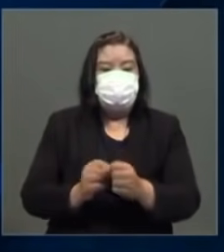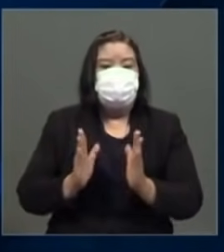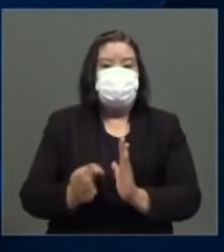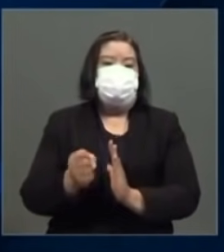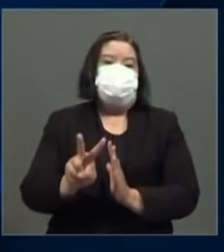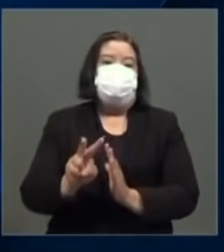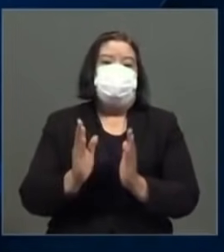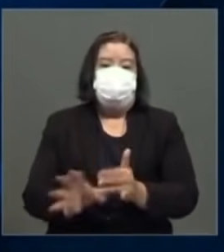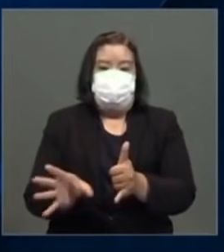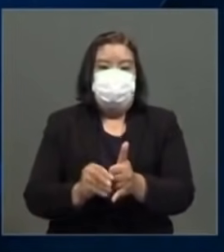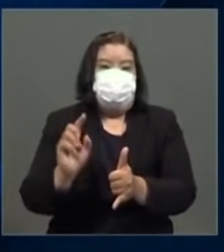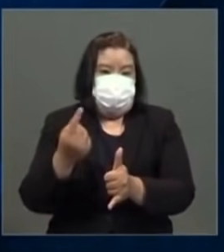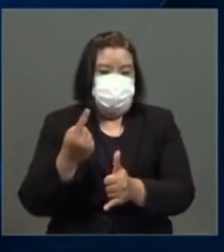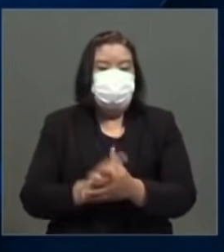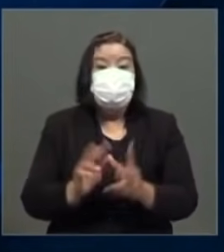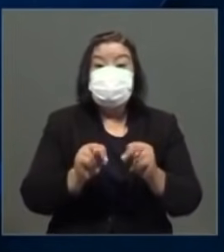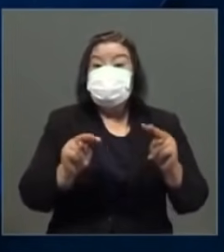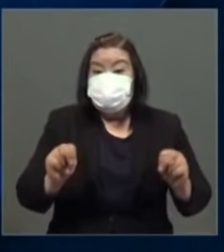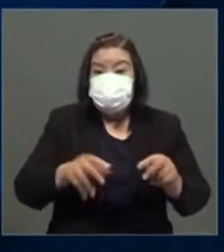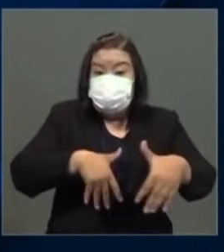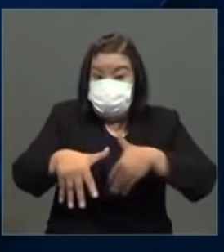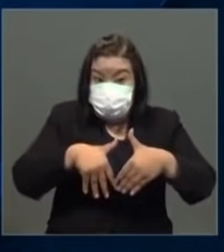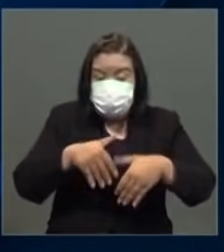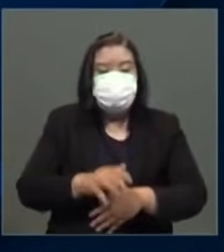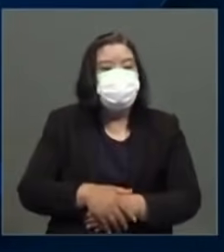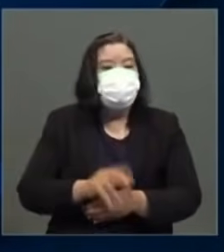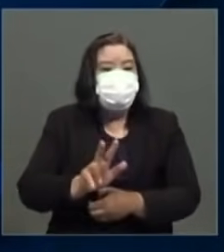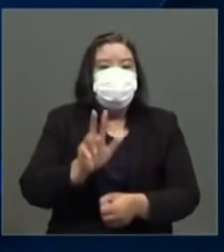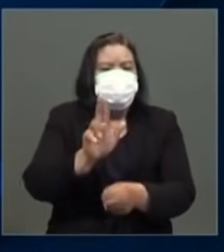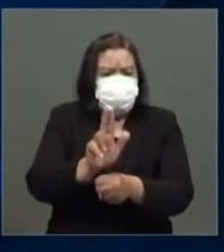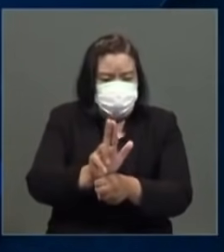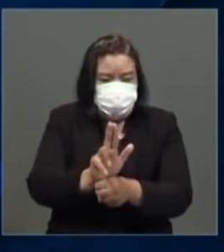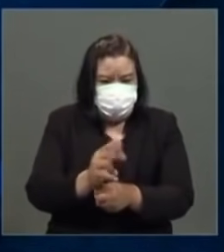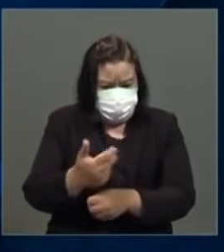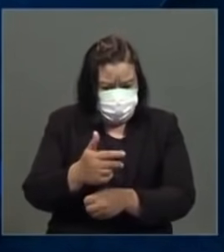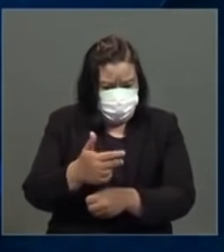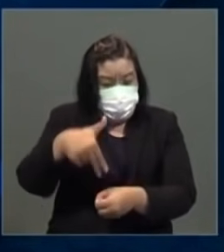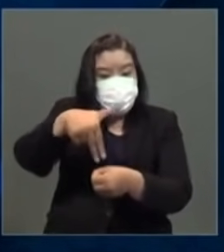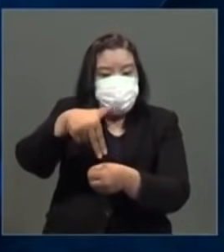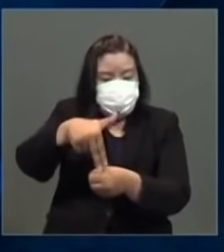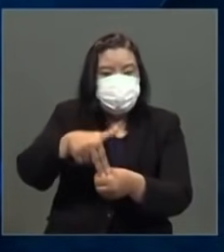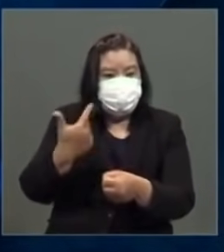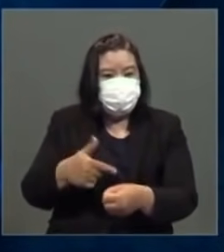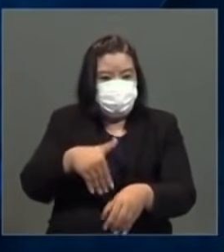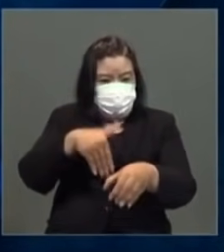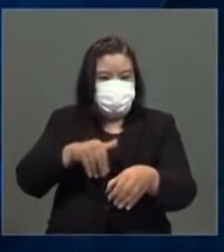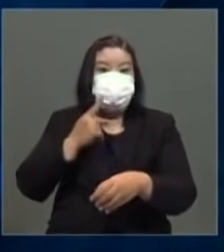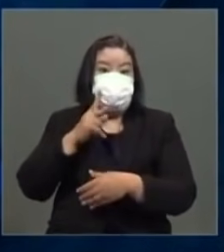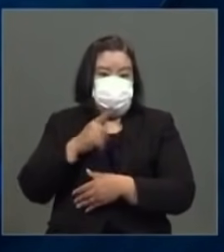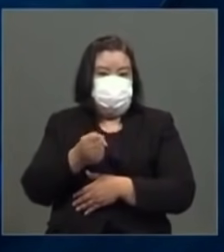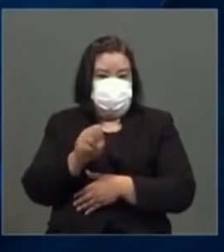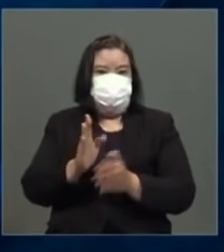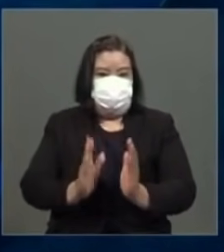ายนะครับแล้วก็นนทบุรีเป็นชุมชนหลังเมเจอร์ที่ปากเกร็ดเนี่ย44นะครับรวมถึงทางปทุมธ